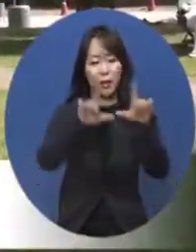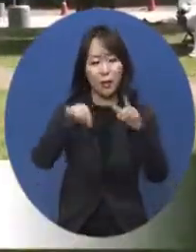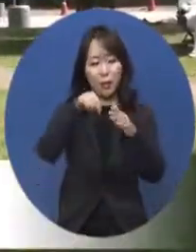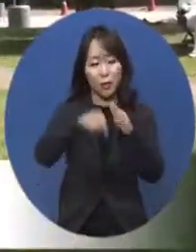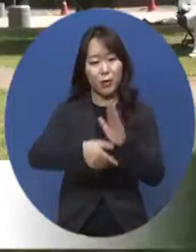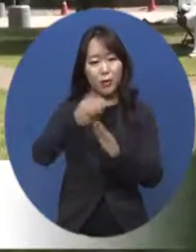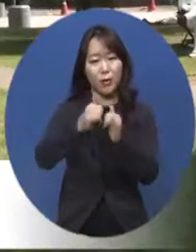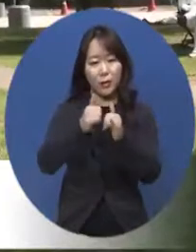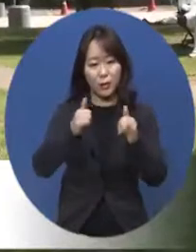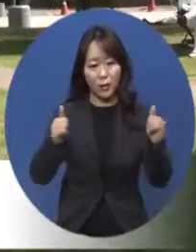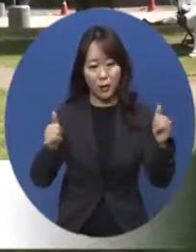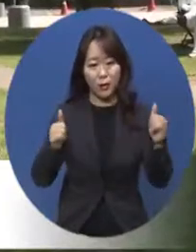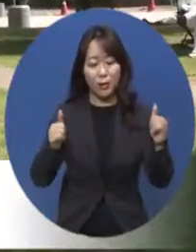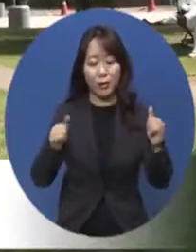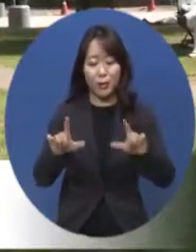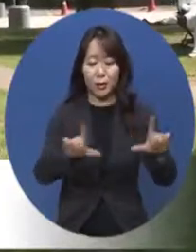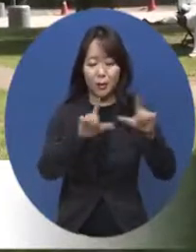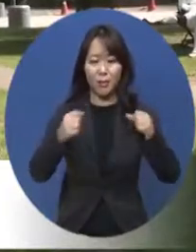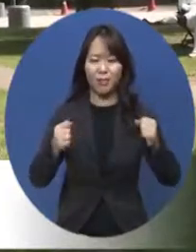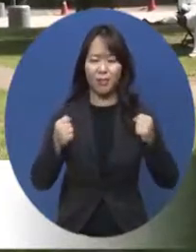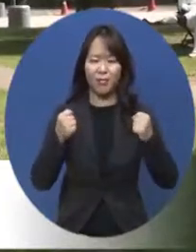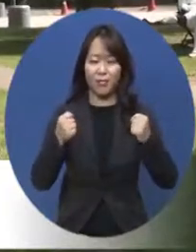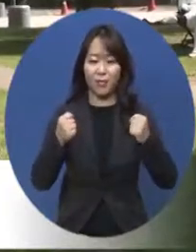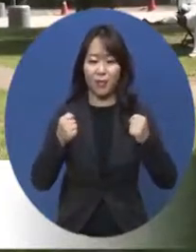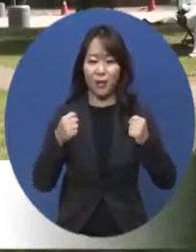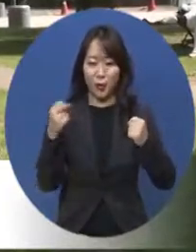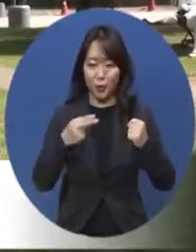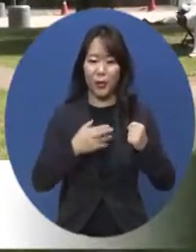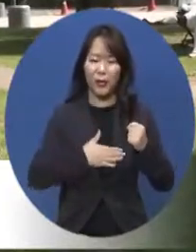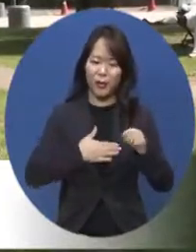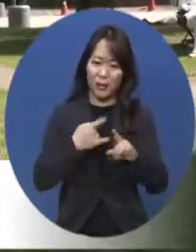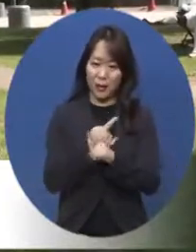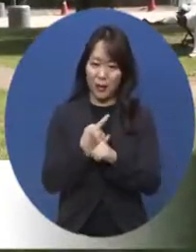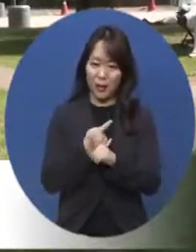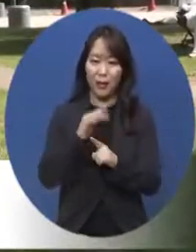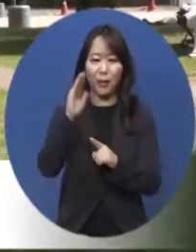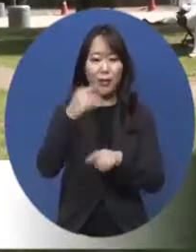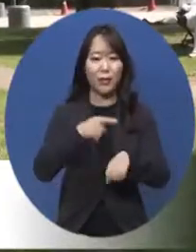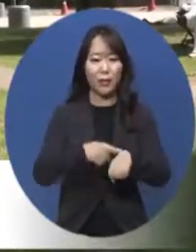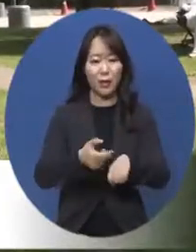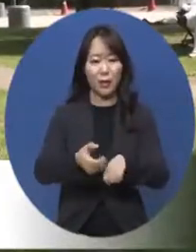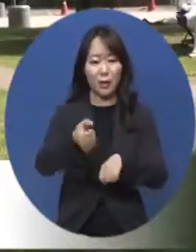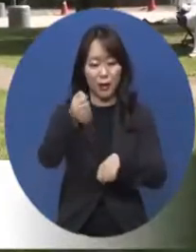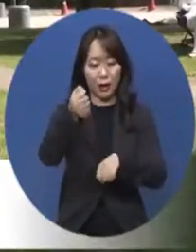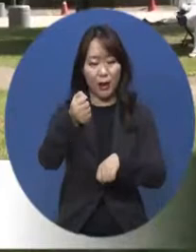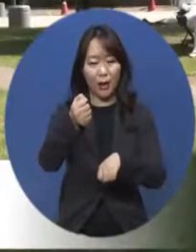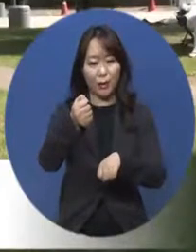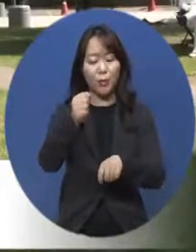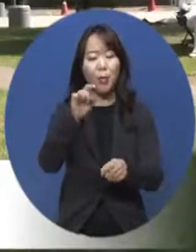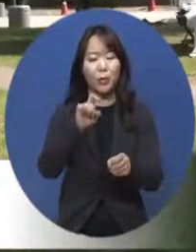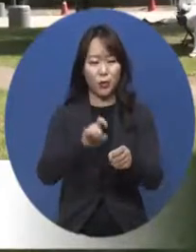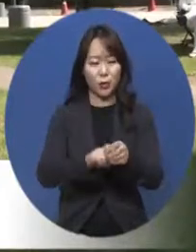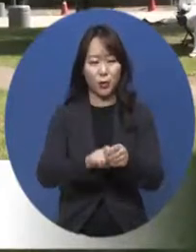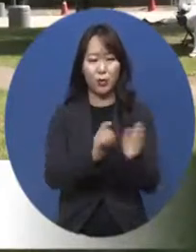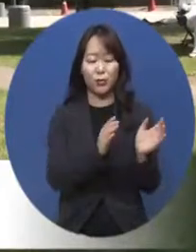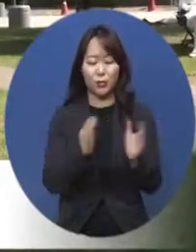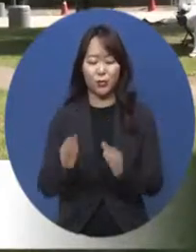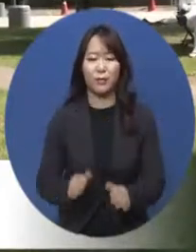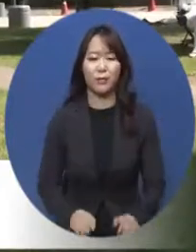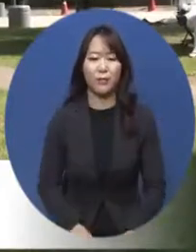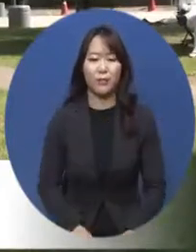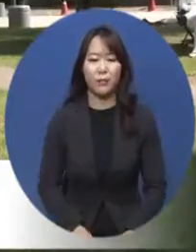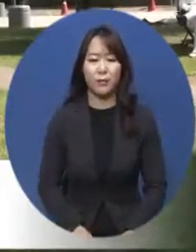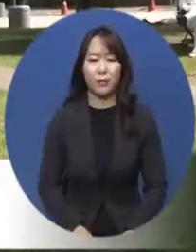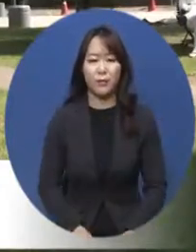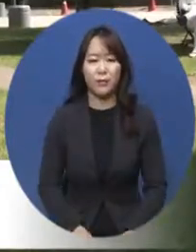속에서 시민들에게 삶의 활력소와 힐링이 되는 시간을 갖게 하고자 이런 시간을 마련하게